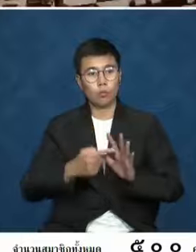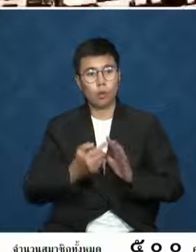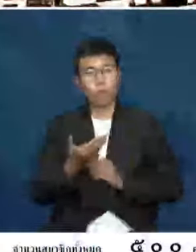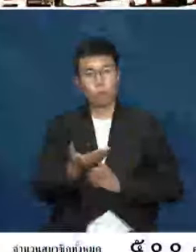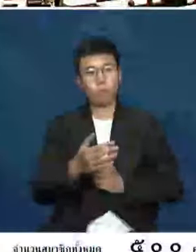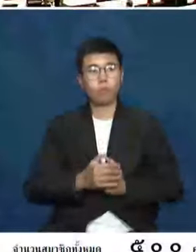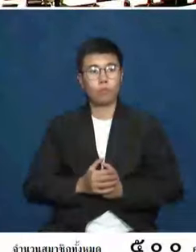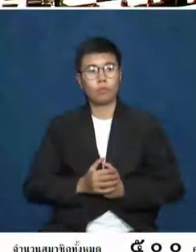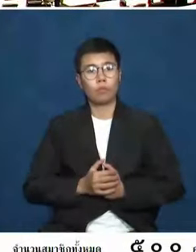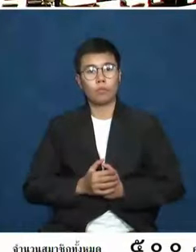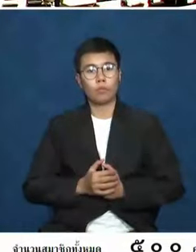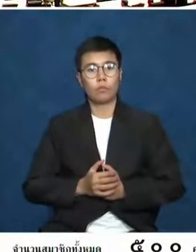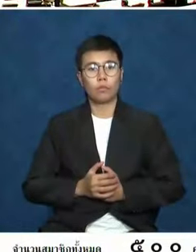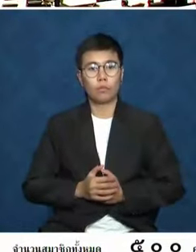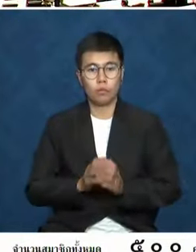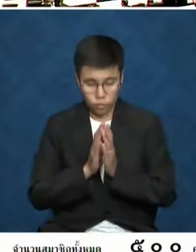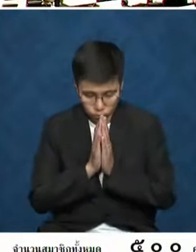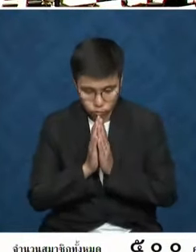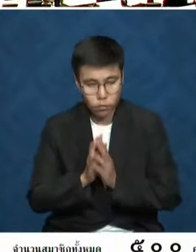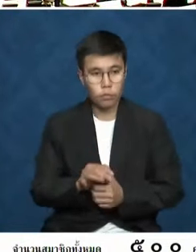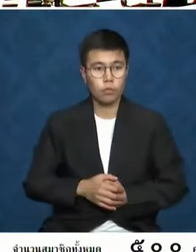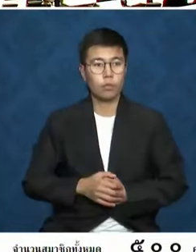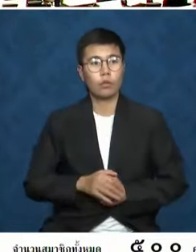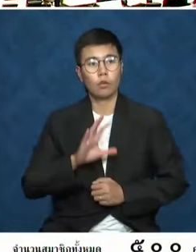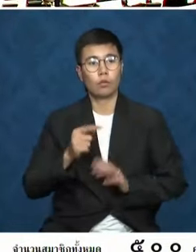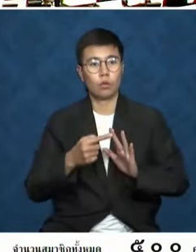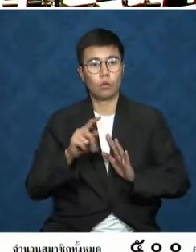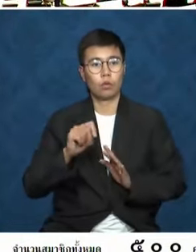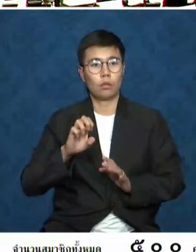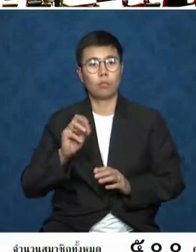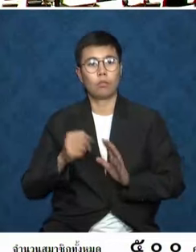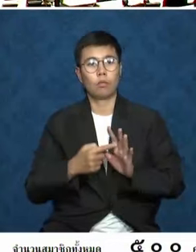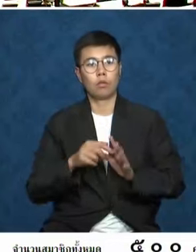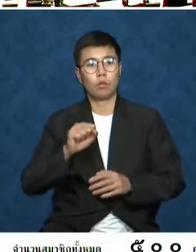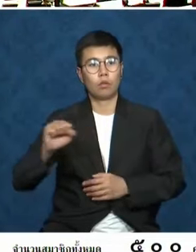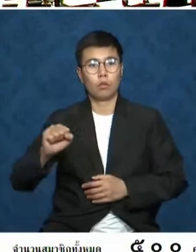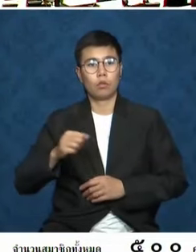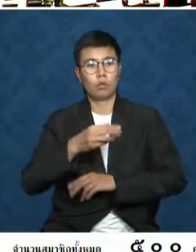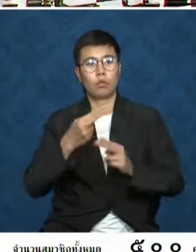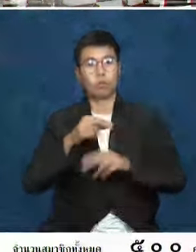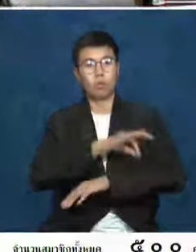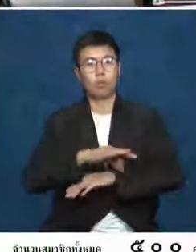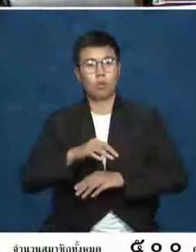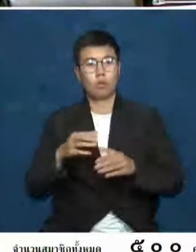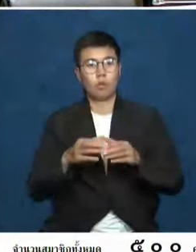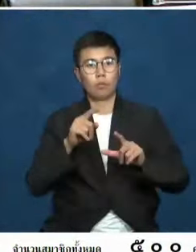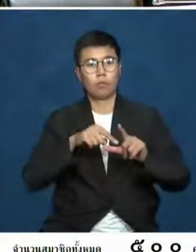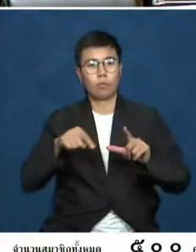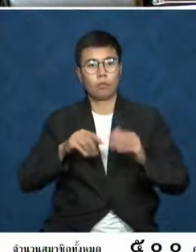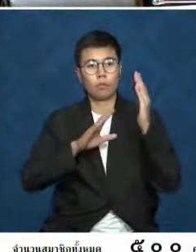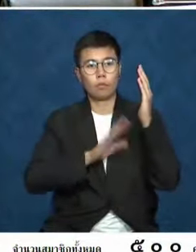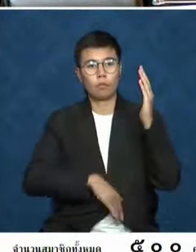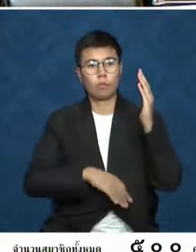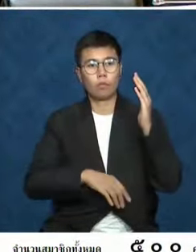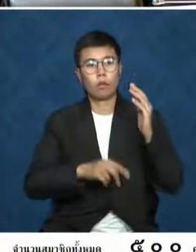บเรีน ท่ปธานสพาทิขรพย์ฉัน ชุติมาคดชาพัพูดแนรัษ dental Ferr rectang Al